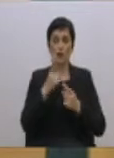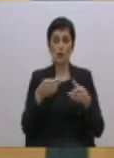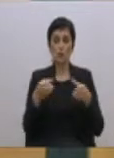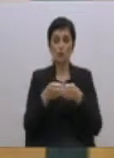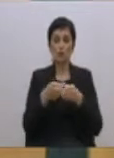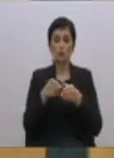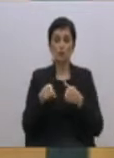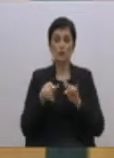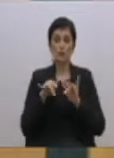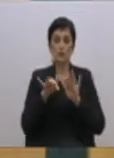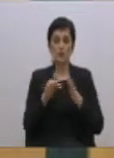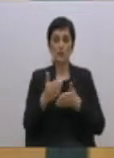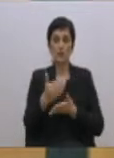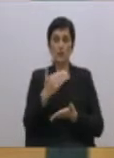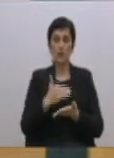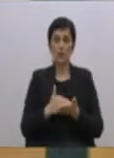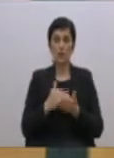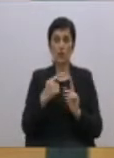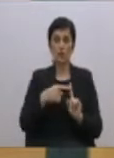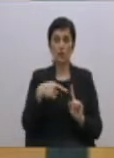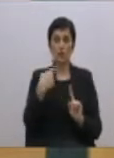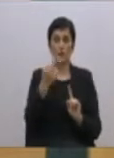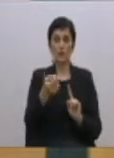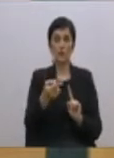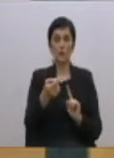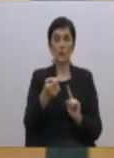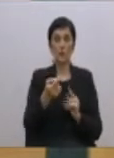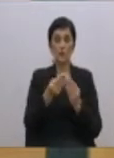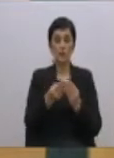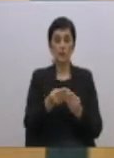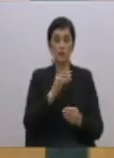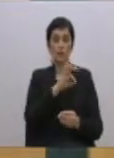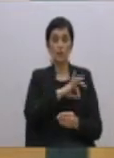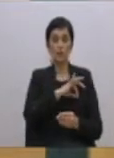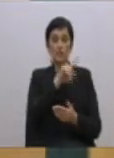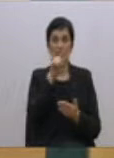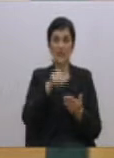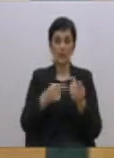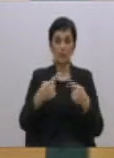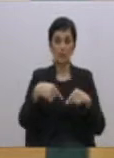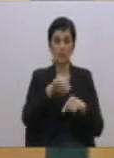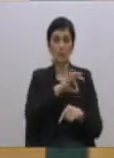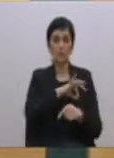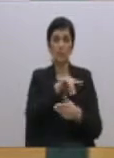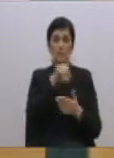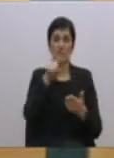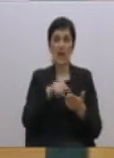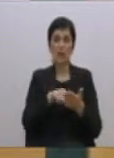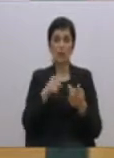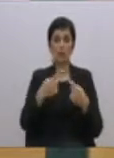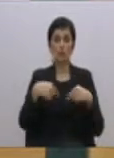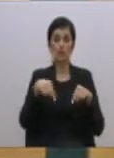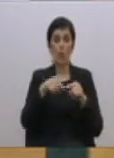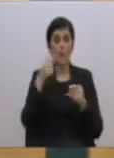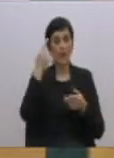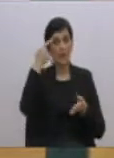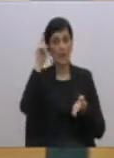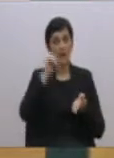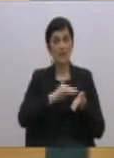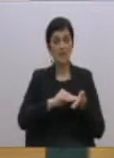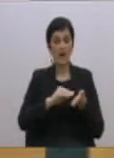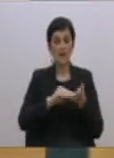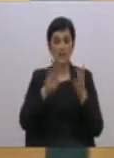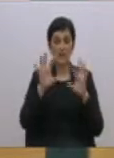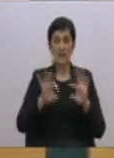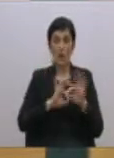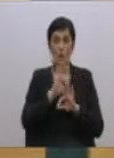შედეგად, რომელიც შემდგომ წარედგინა იურიდიულ საკითხთა კომიტეტს და იურიდიულ საკითხთა კომიტეტმა იქმნა დააინიცირა ეს კანონპროექტი. იცით,